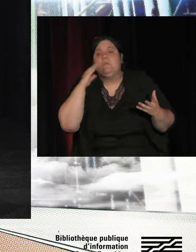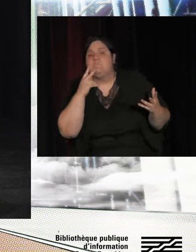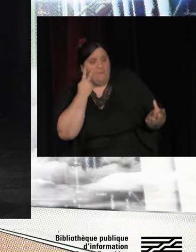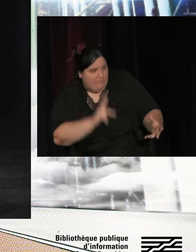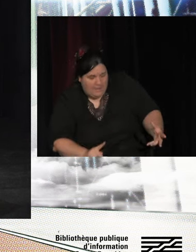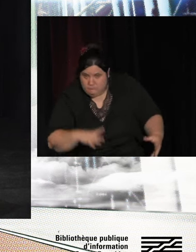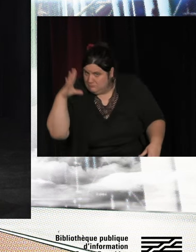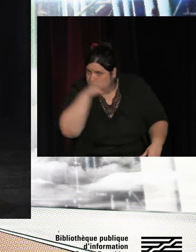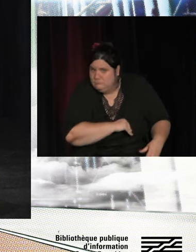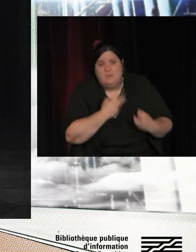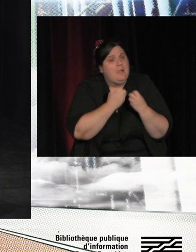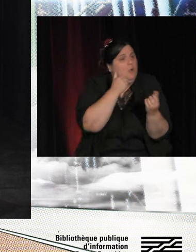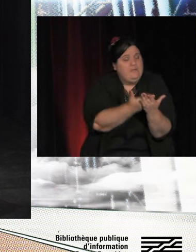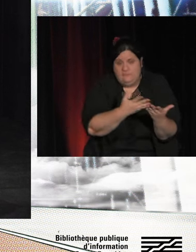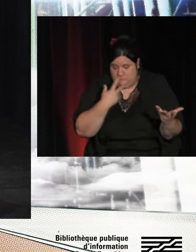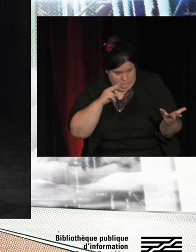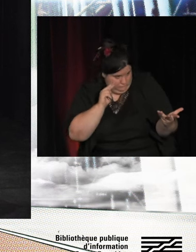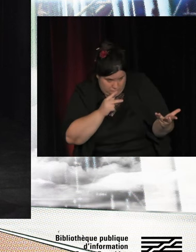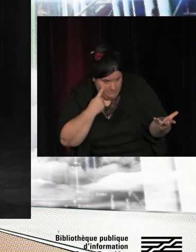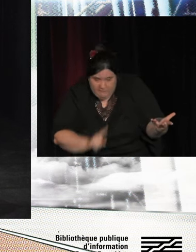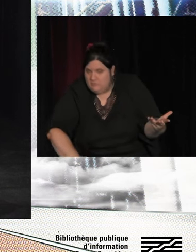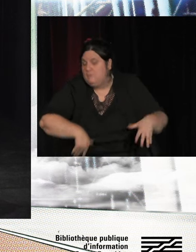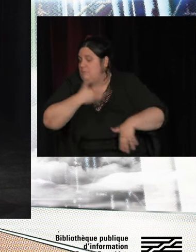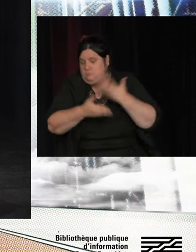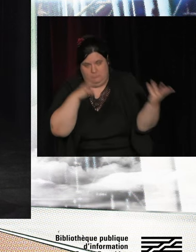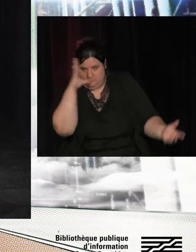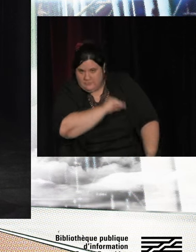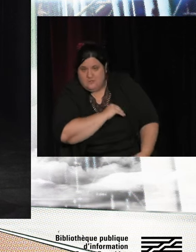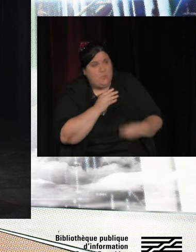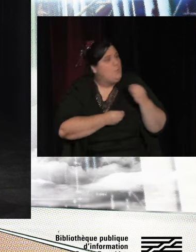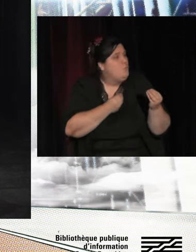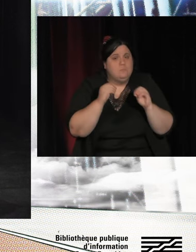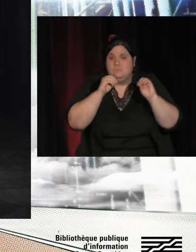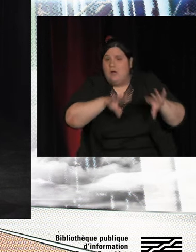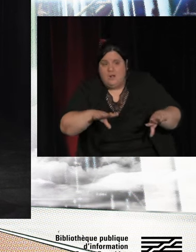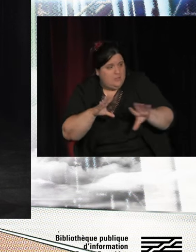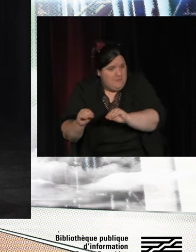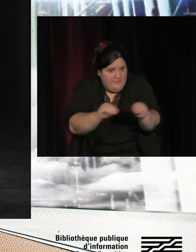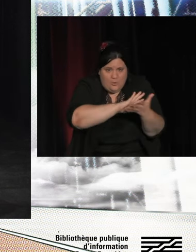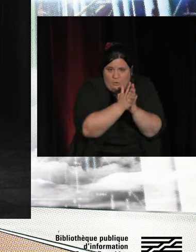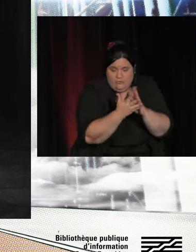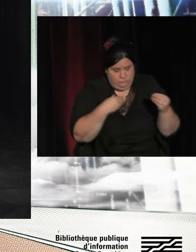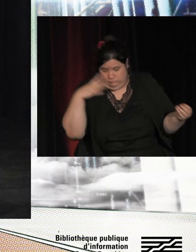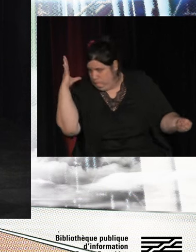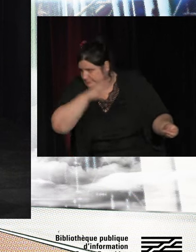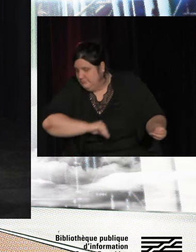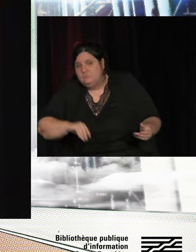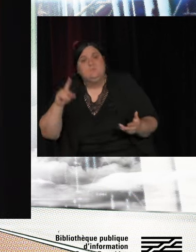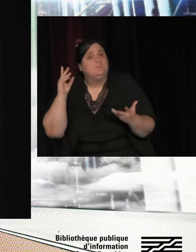oublier des rendez-vous, je vais oublier de répondre à des messages, je vais oublier où j'ai mis mes affaires. D'ailleurs, c'est pour ça qu'on est aussi assez